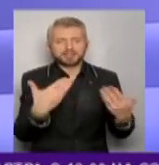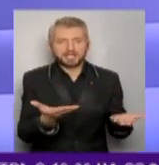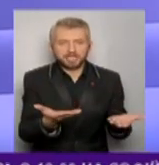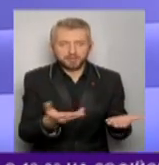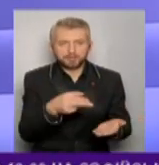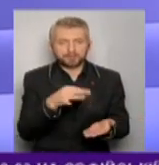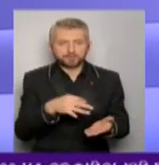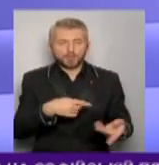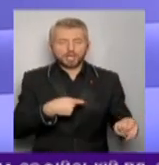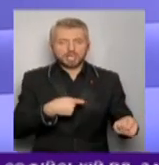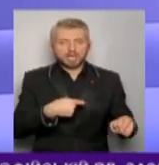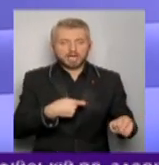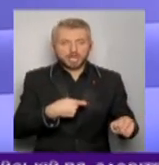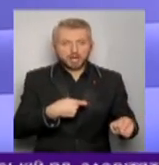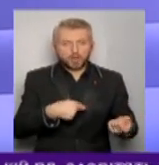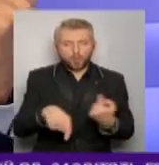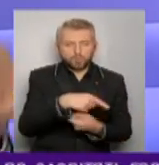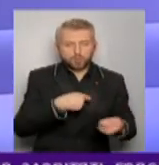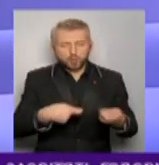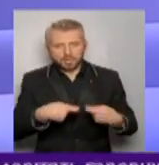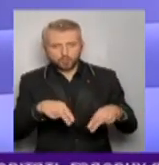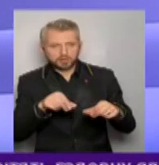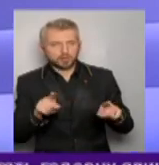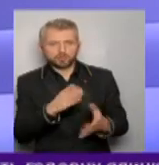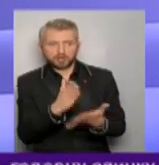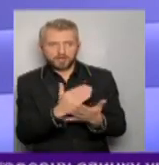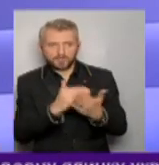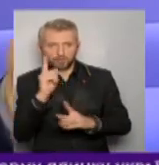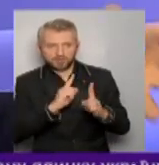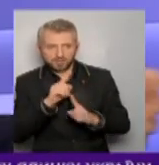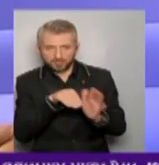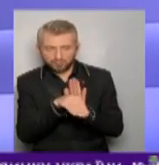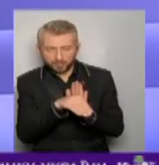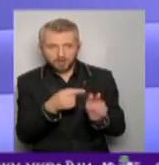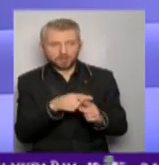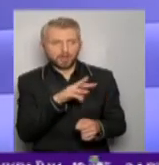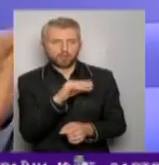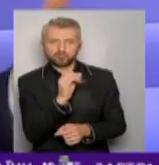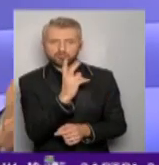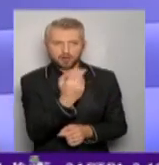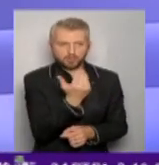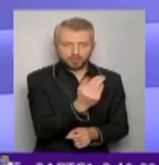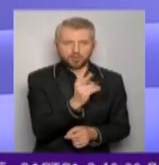по ринку, по обігу ринку землі, які є зараз у Верховній Раді. Чи це Мушака, наприклад, чи це